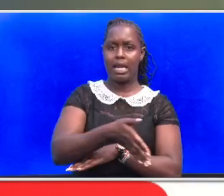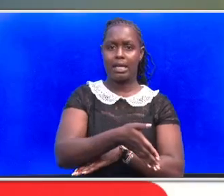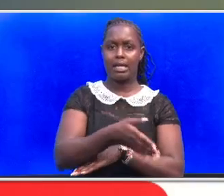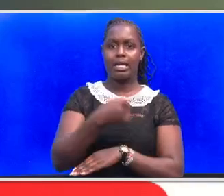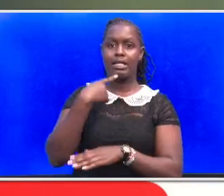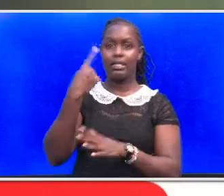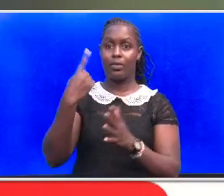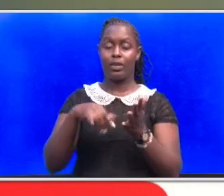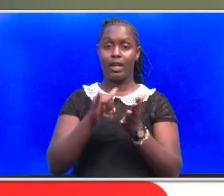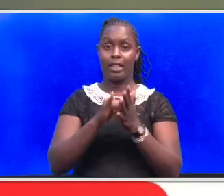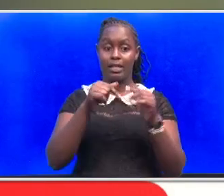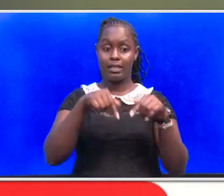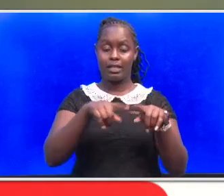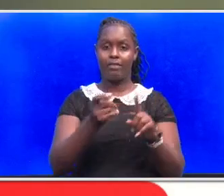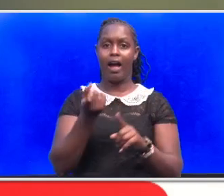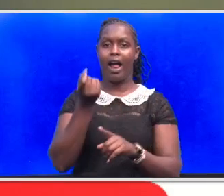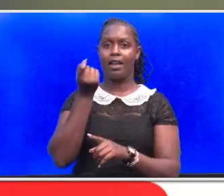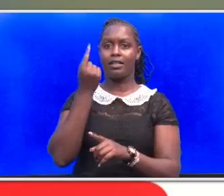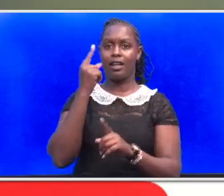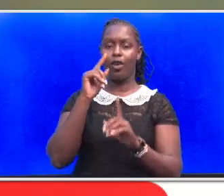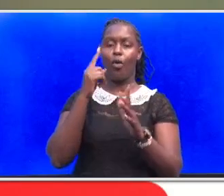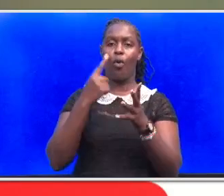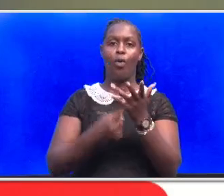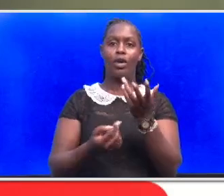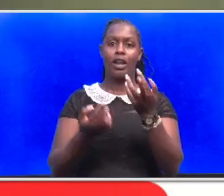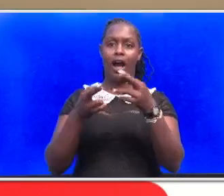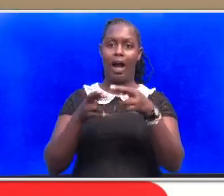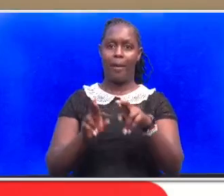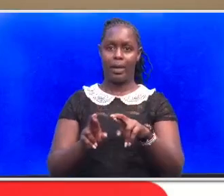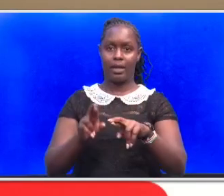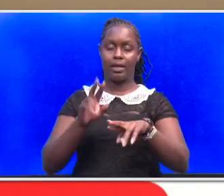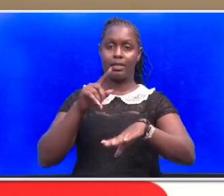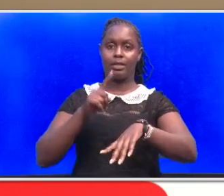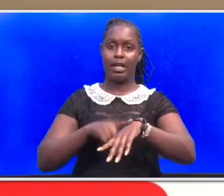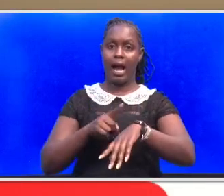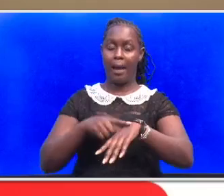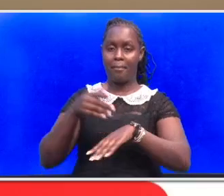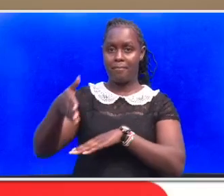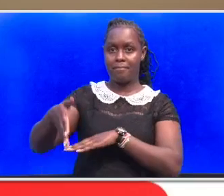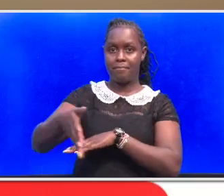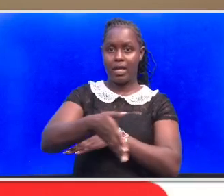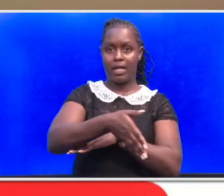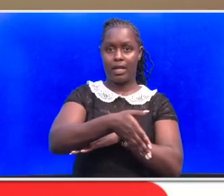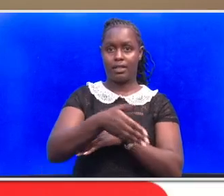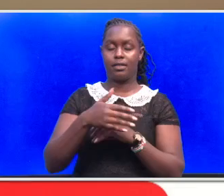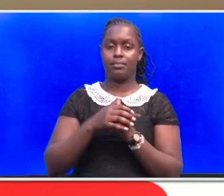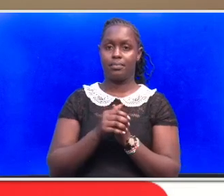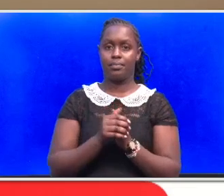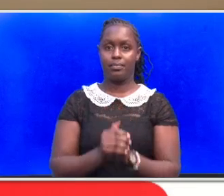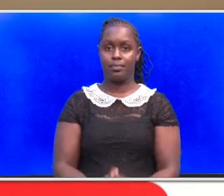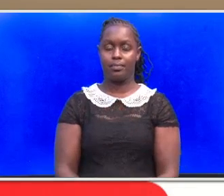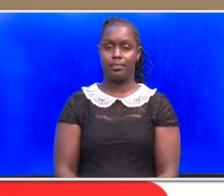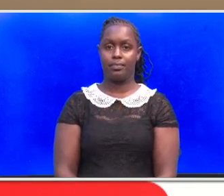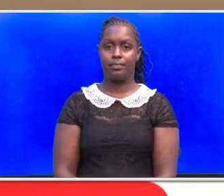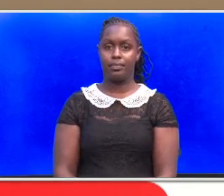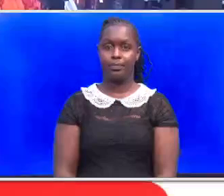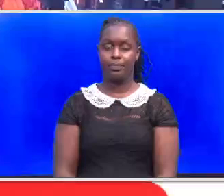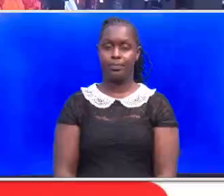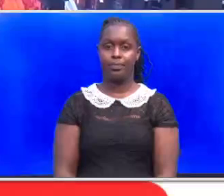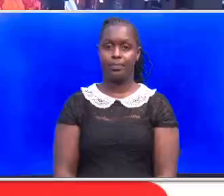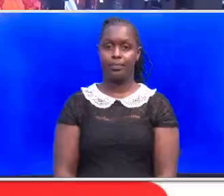kila aina ya uvunjaji wa sheria unaofanyika nyakati za usiku sana. Grace Kuria Kanja TV 47.